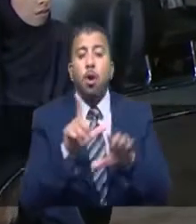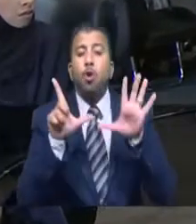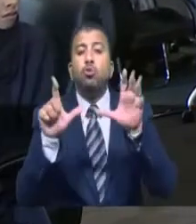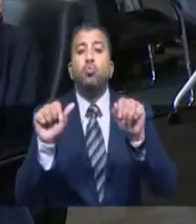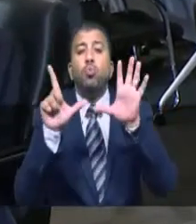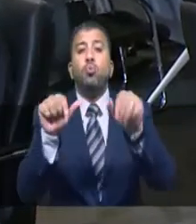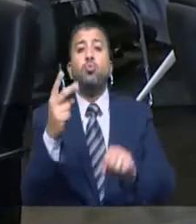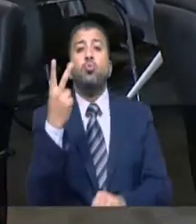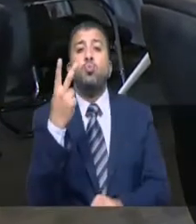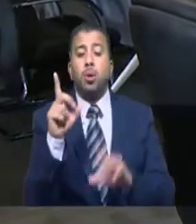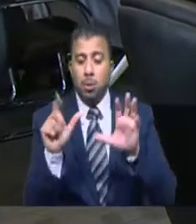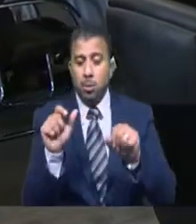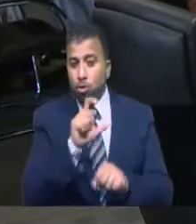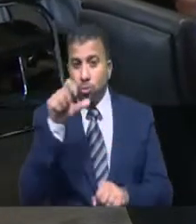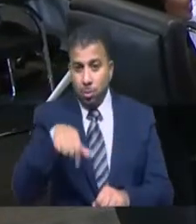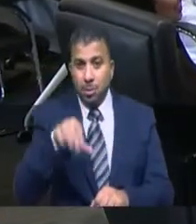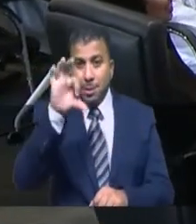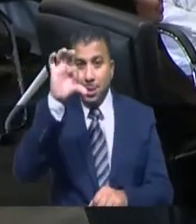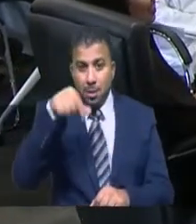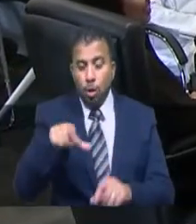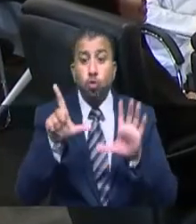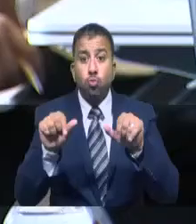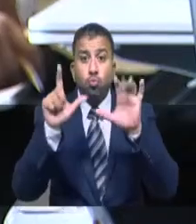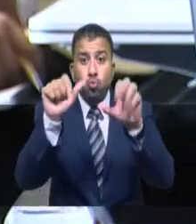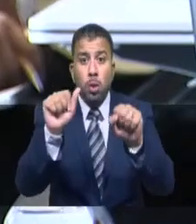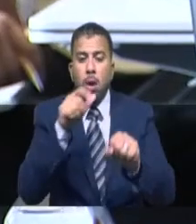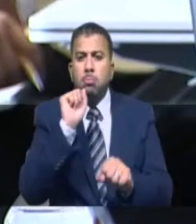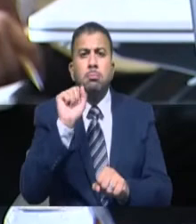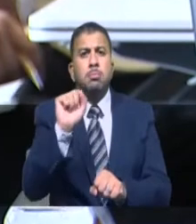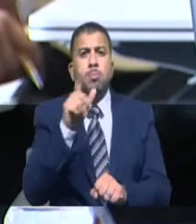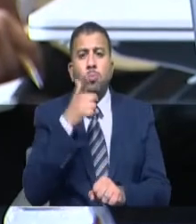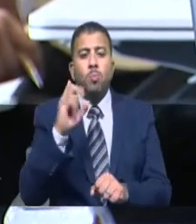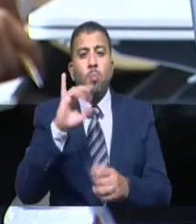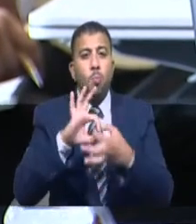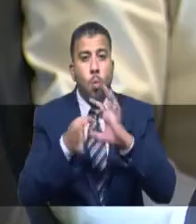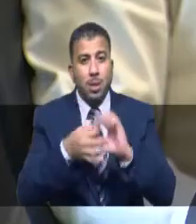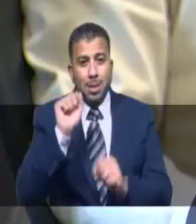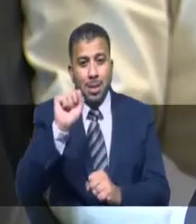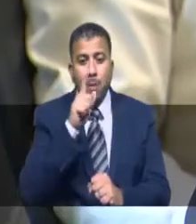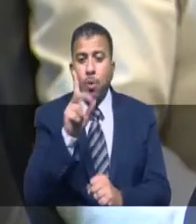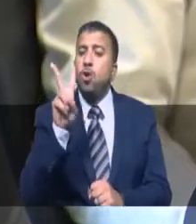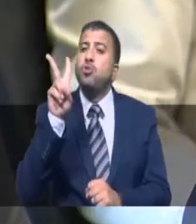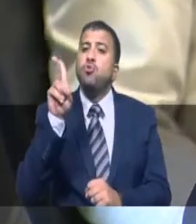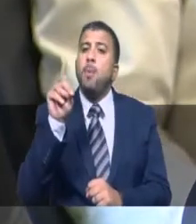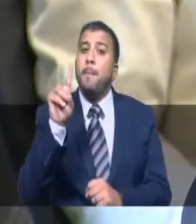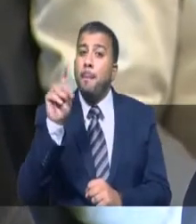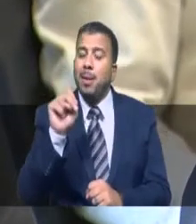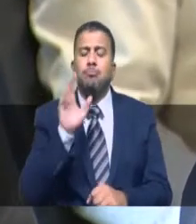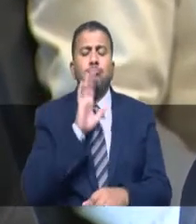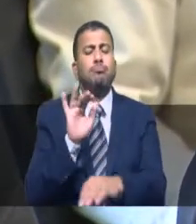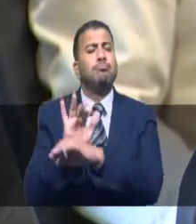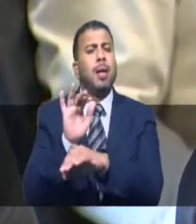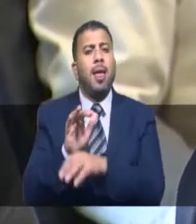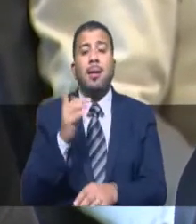خلال شهر سبتمبر الجاري، وتشمل مشاركة 4 دفعات من المؤسسات على مدى 2 يوم لكل ورشة، تأتي